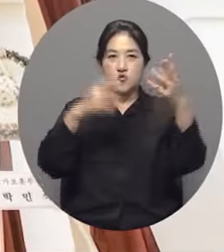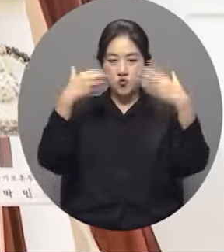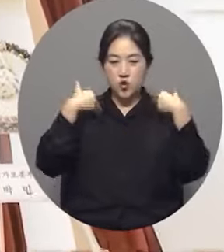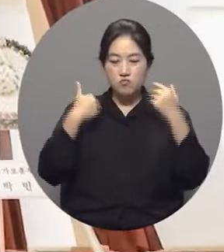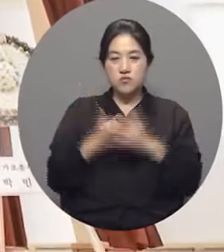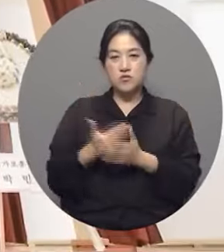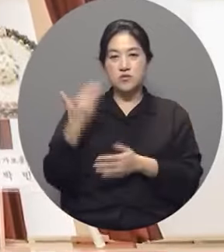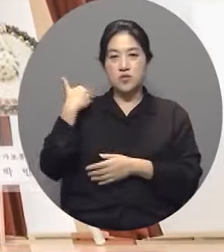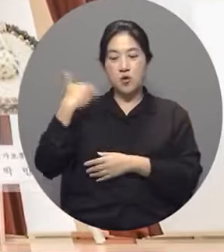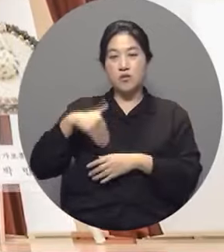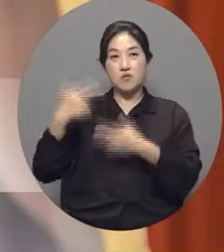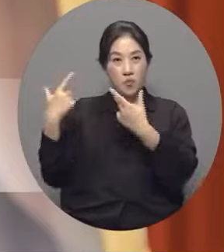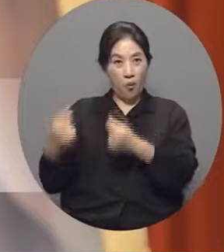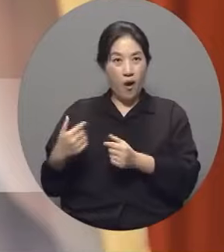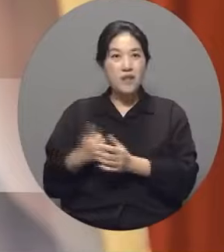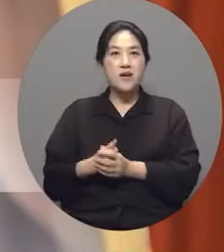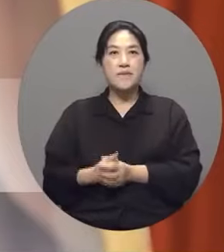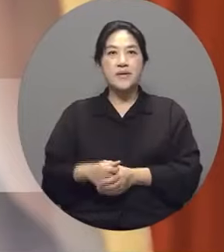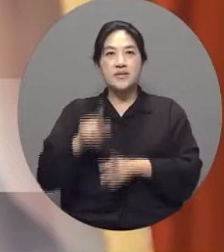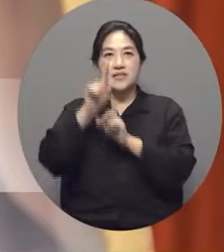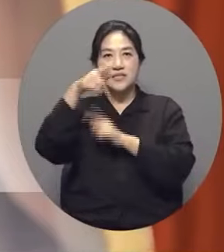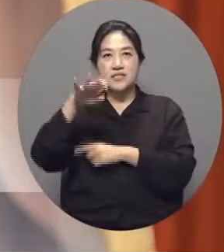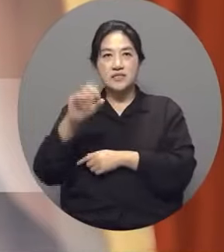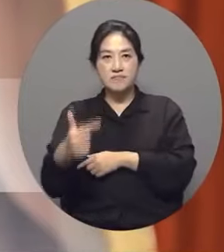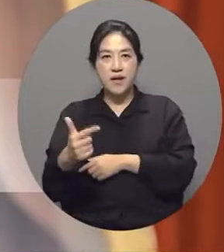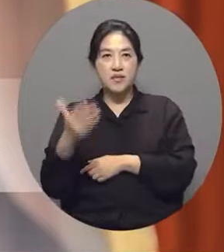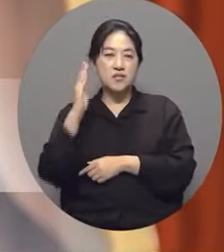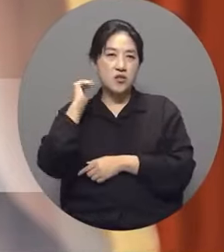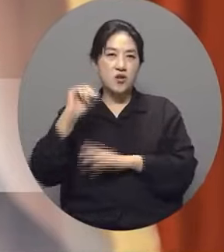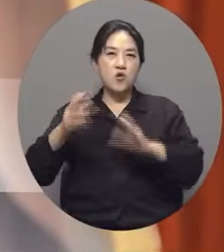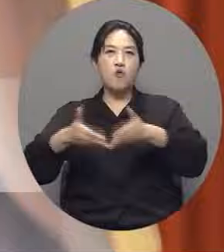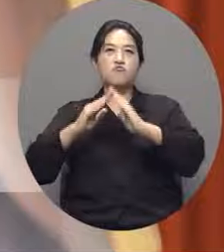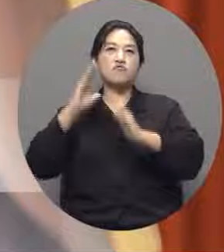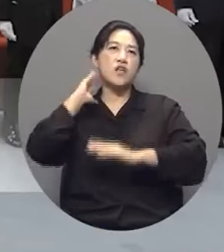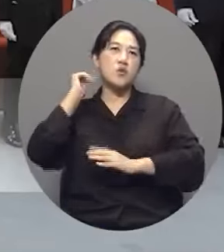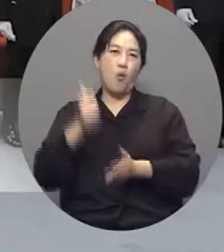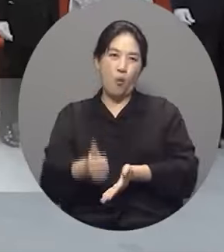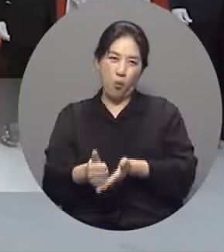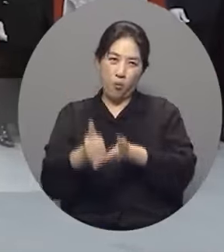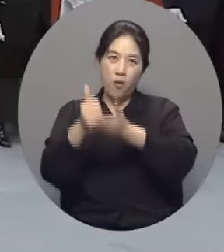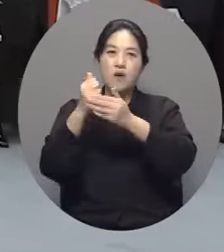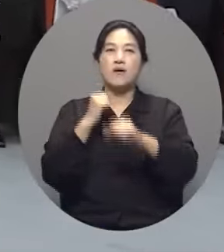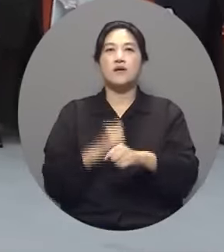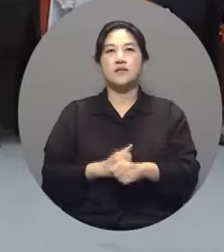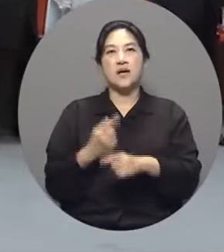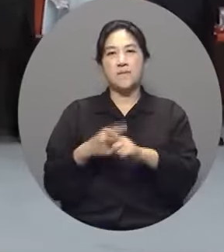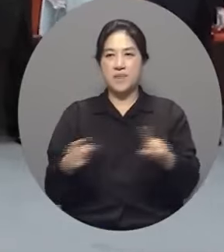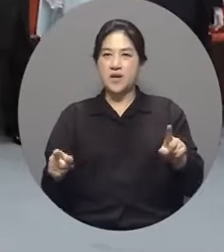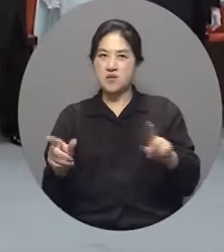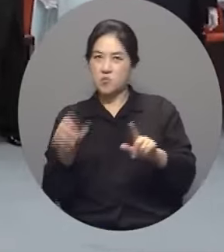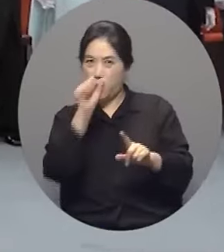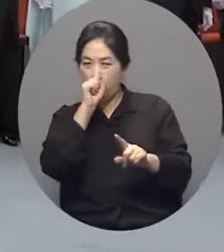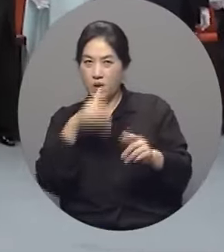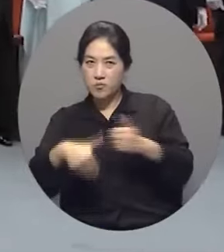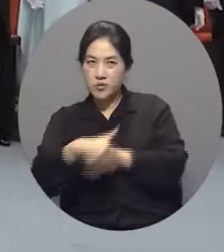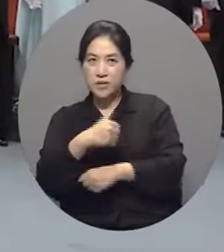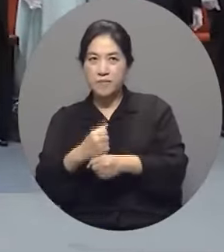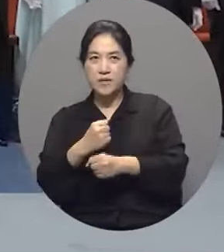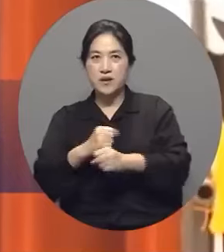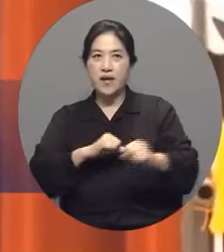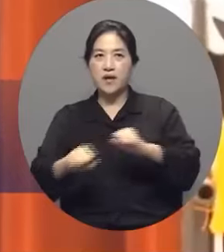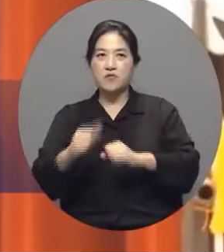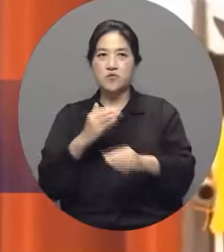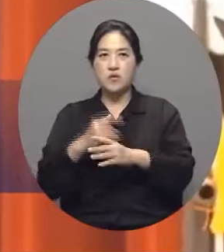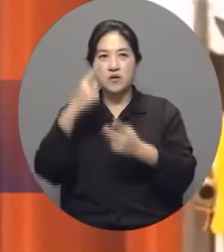이전 보수 정부와 마찬가지로 이승만 전 대통령을 건국 대통령으로 추앙하며 재평가를 시도하고 있습니다.